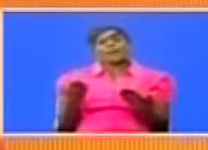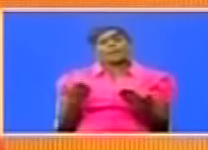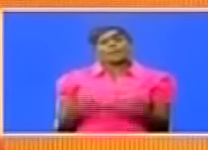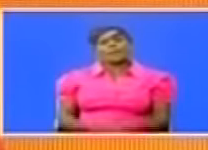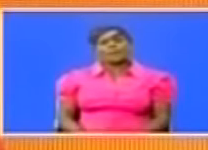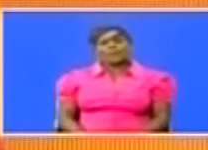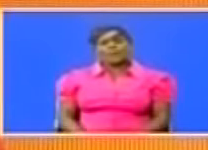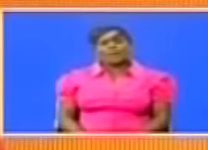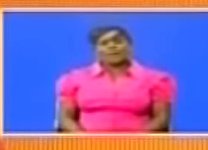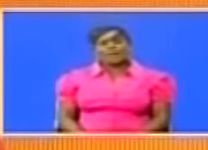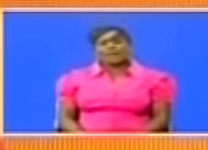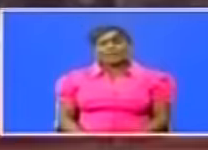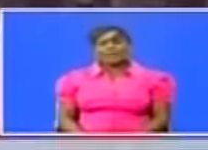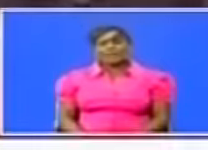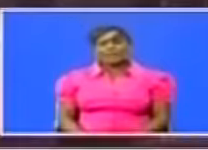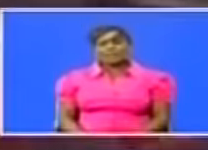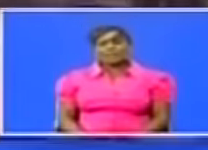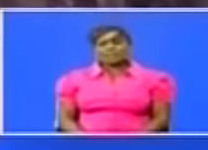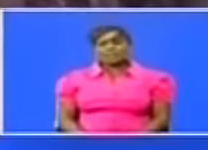kina.